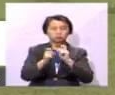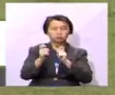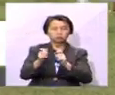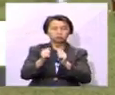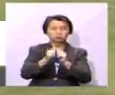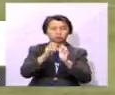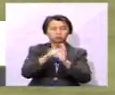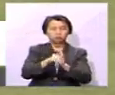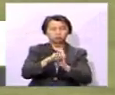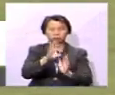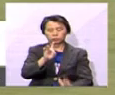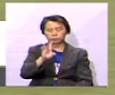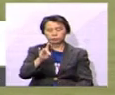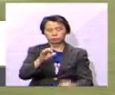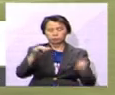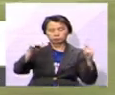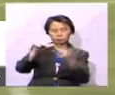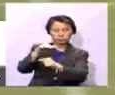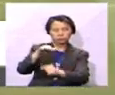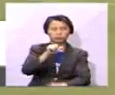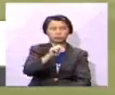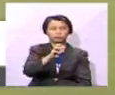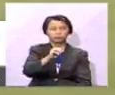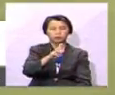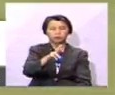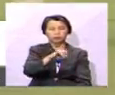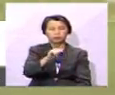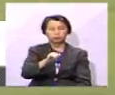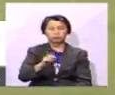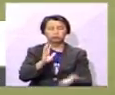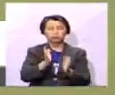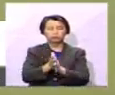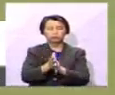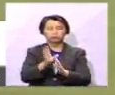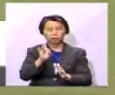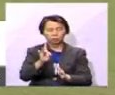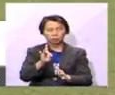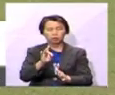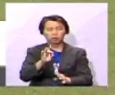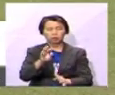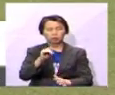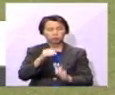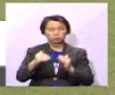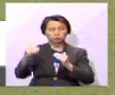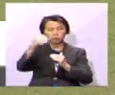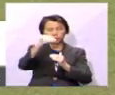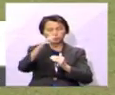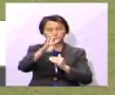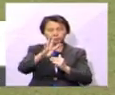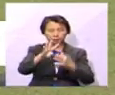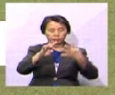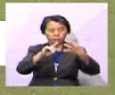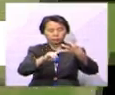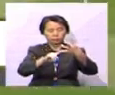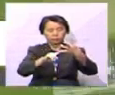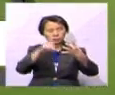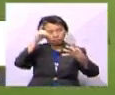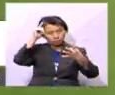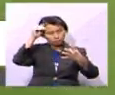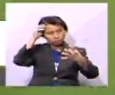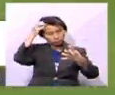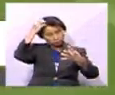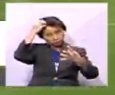minit ke-88 jaringan Amri Yahya. Dari kedudukan ke-8, Terengganu FC naik ke tangga ke-4 manakala Selangor jatuh ke